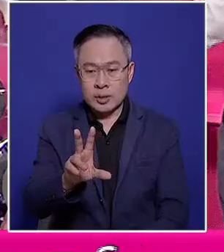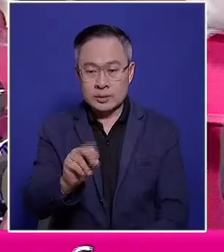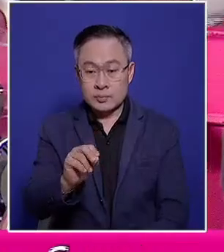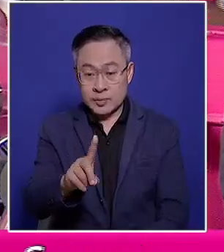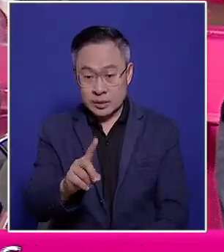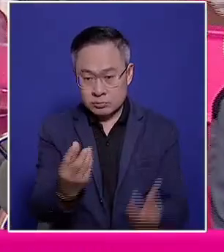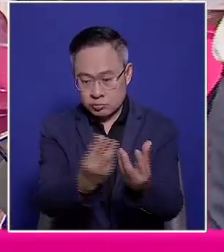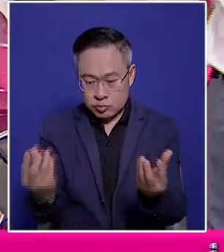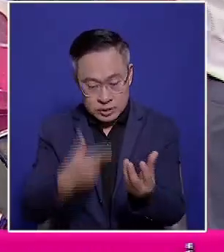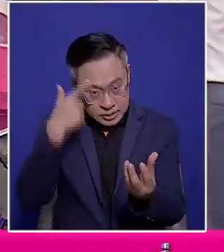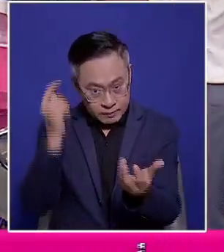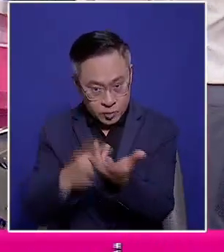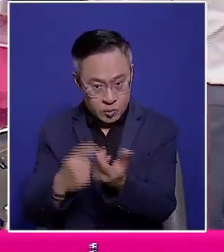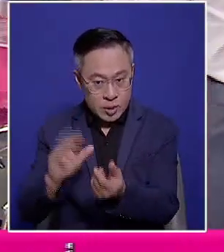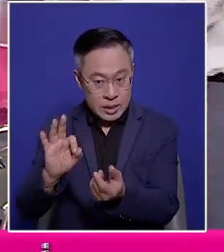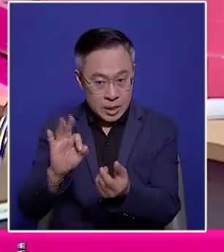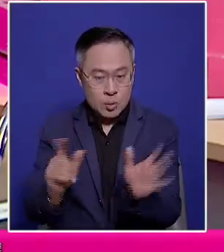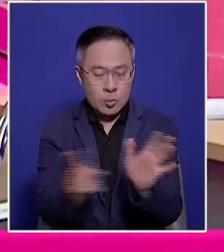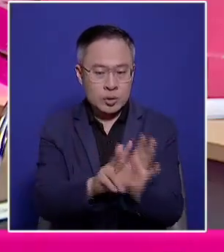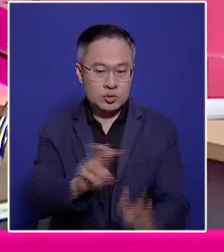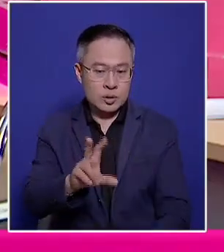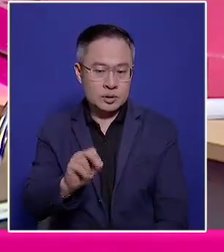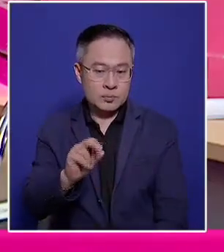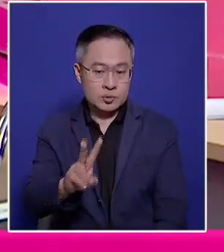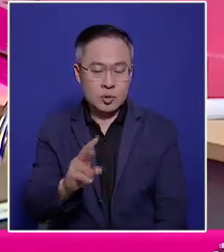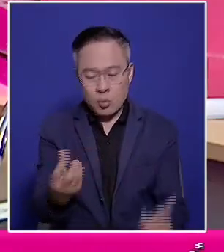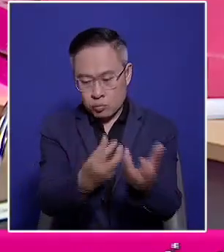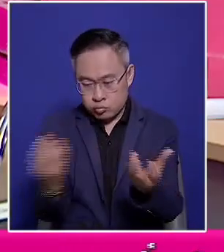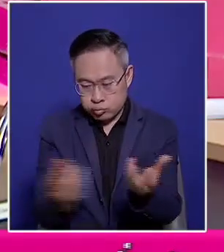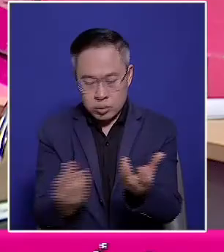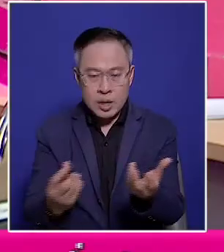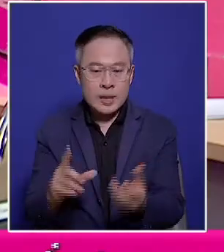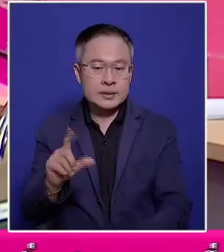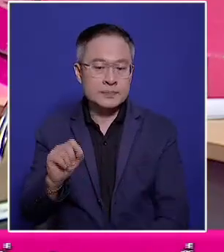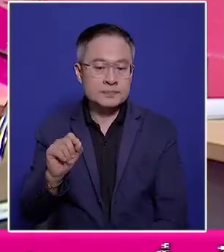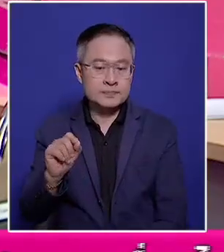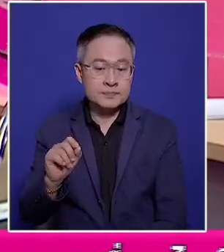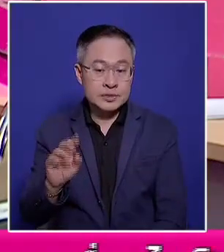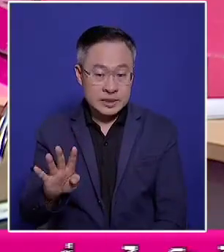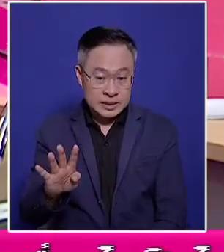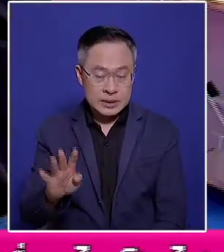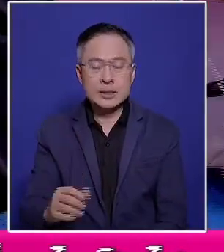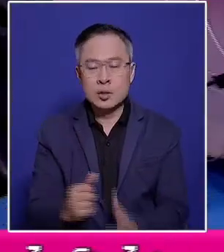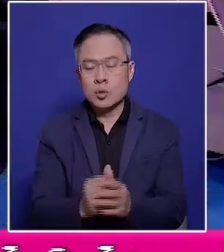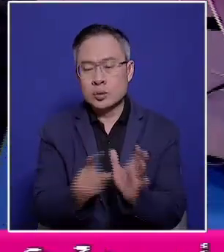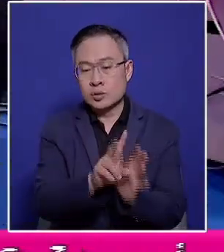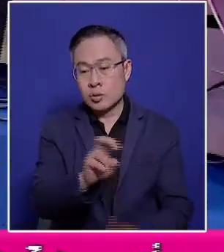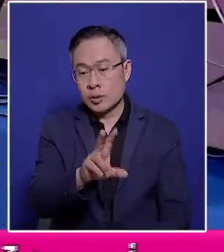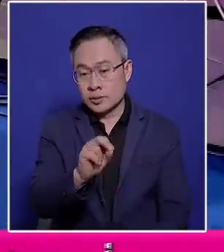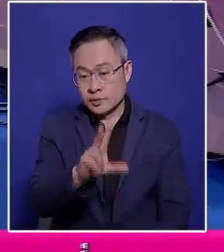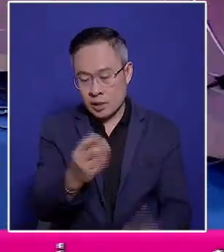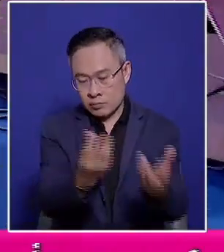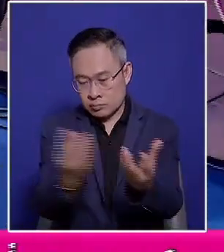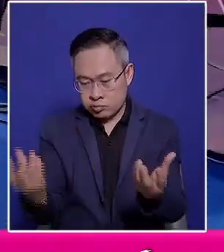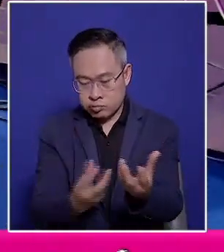9ลูกงวดที่232จำนวน24ลูกงวดที่233จำนวน